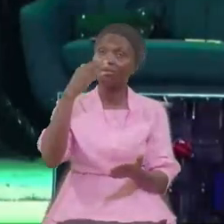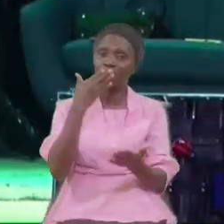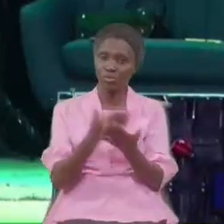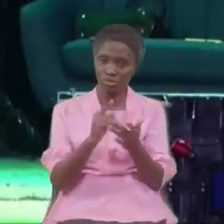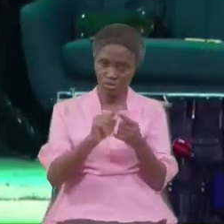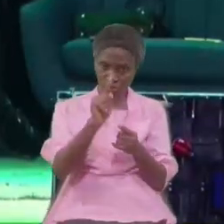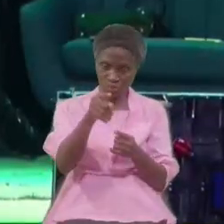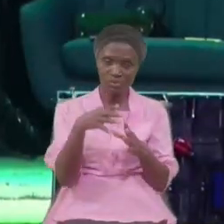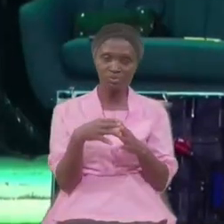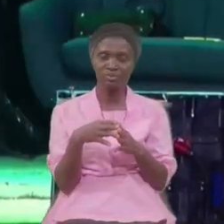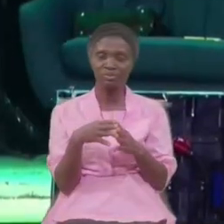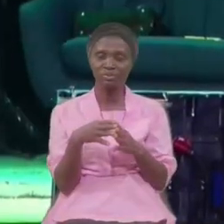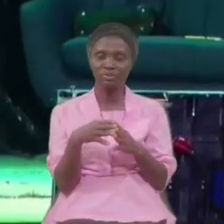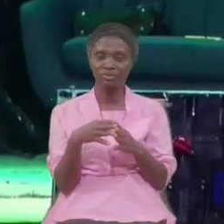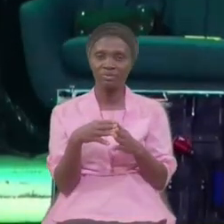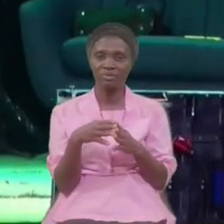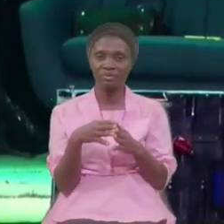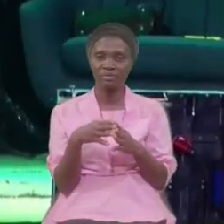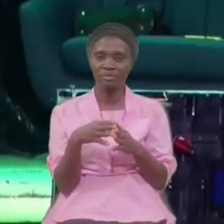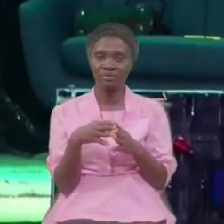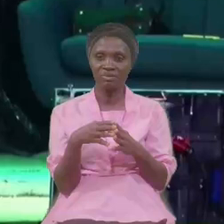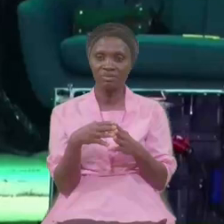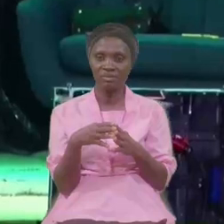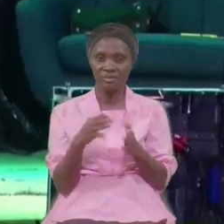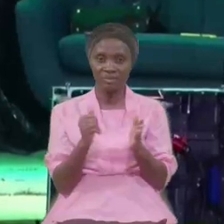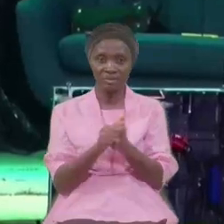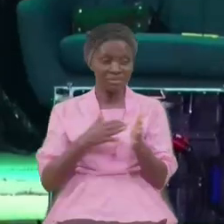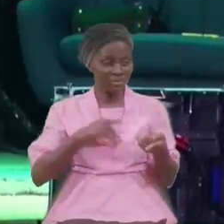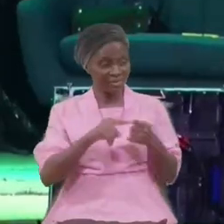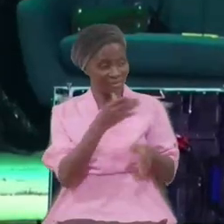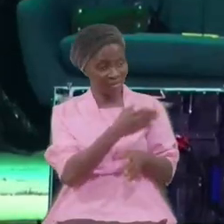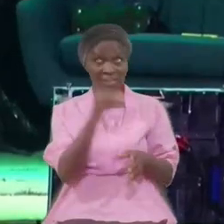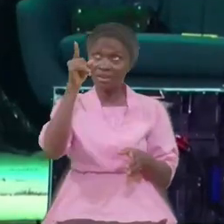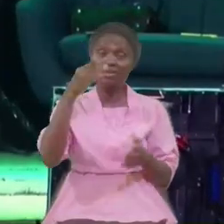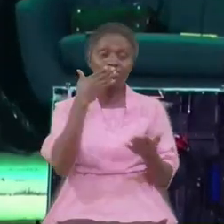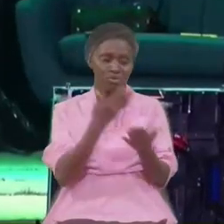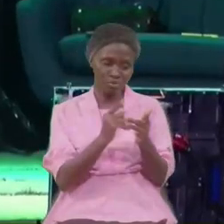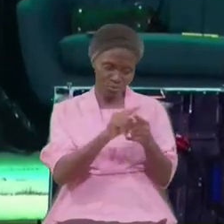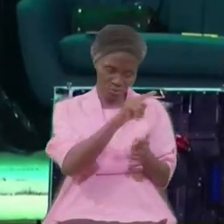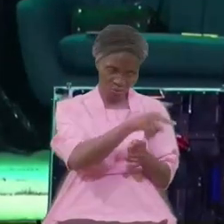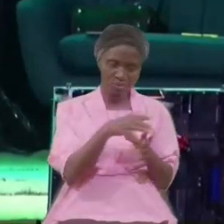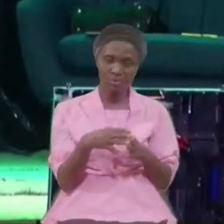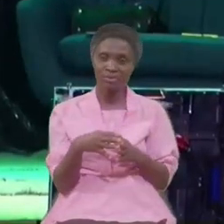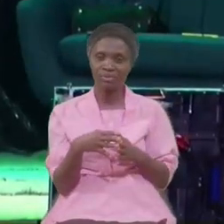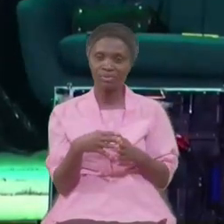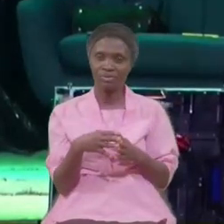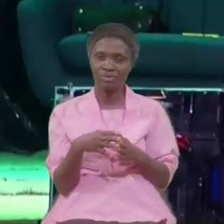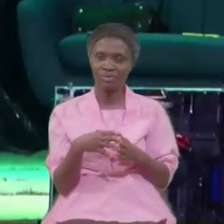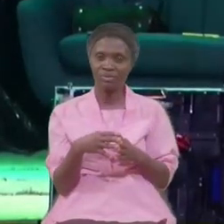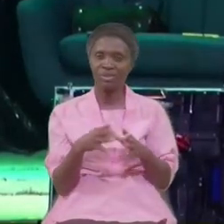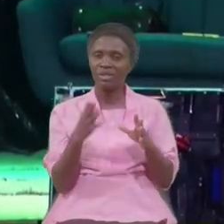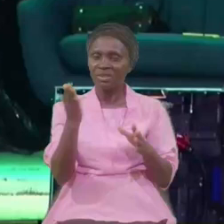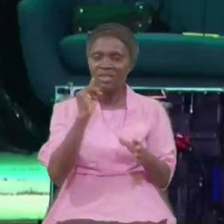vous. L'Éternel est bon envers tous, le Seigneur est bon envers vous. Il n'y a pas